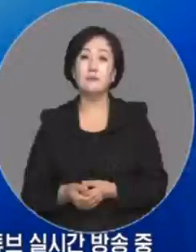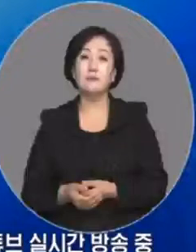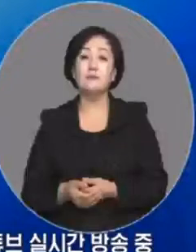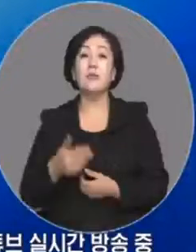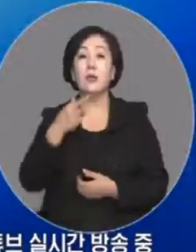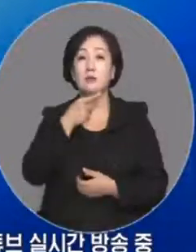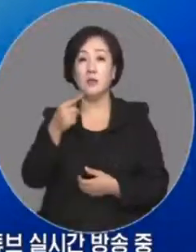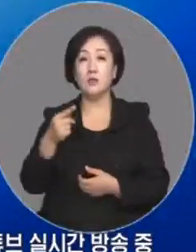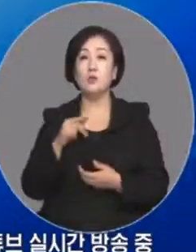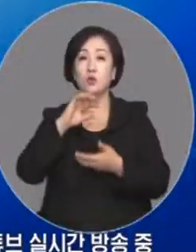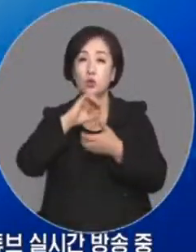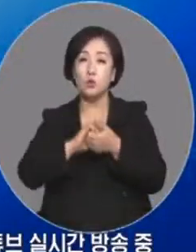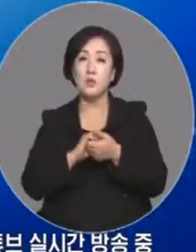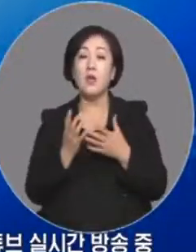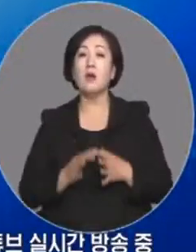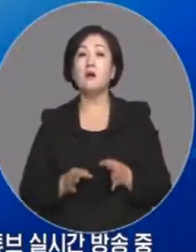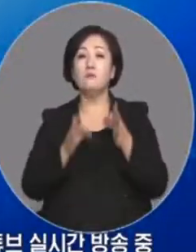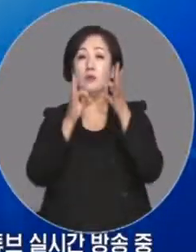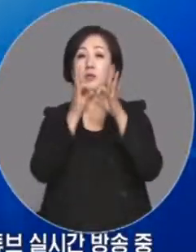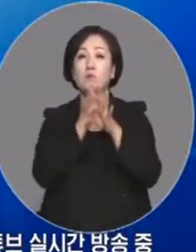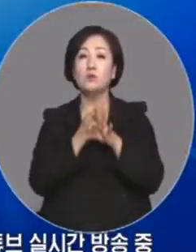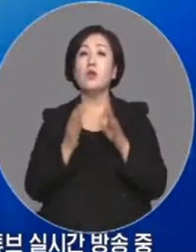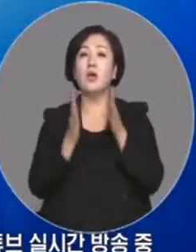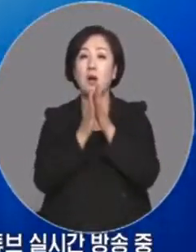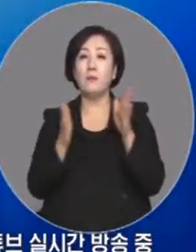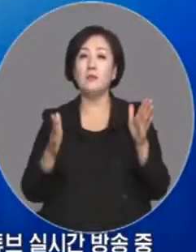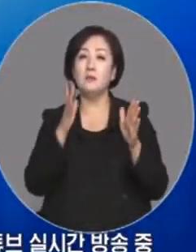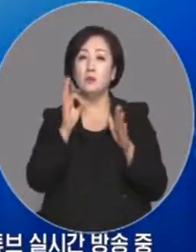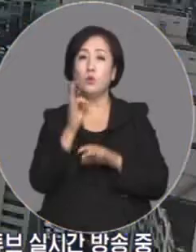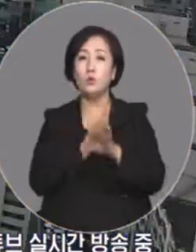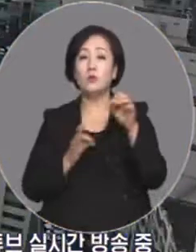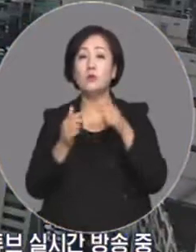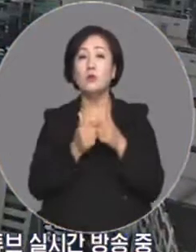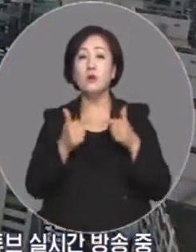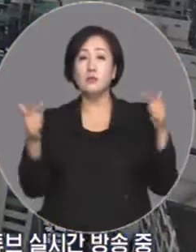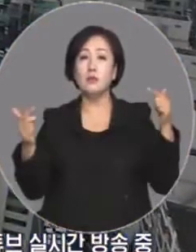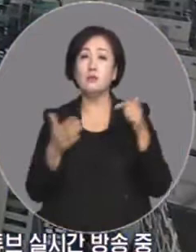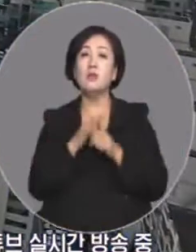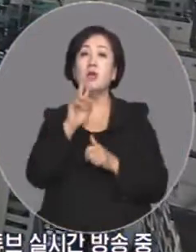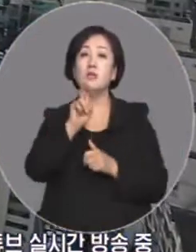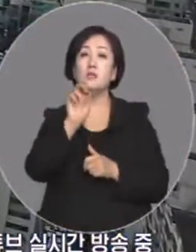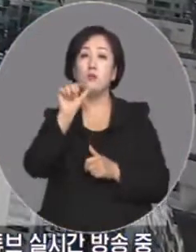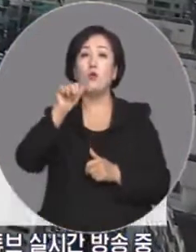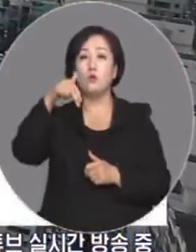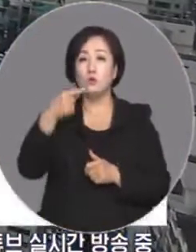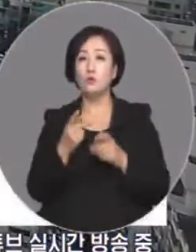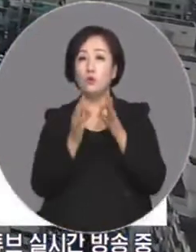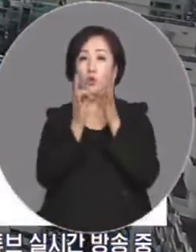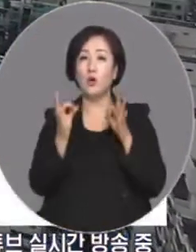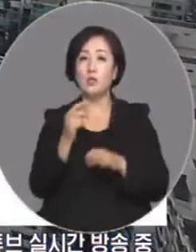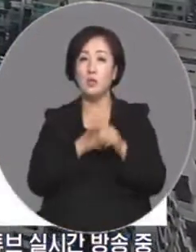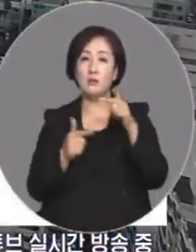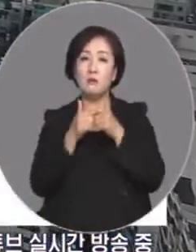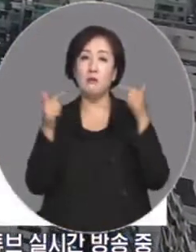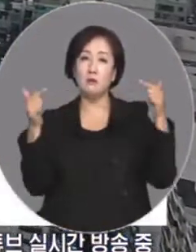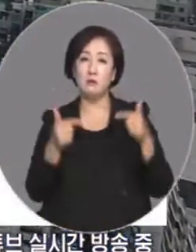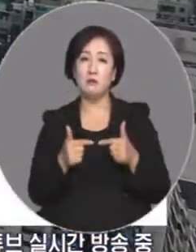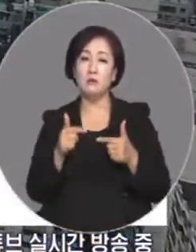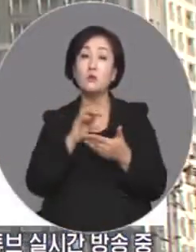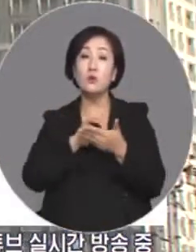대출 규제와 금리 인상 등의 여파로 울산의 아파트 값 상승 폭이 25주 만에 최저 수준으로 떨어진 걸로